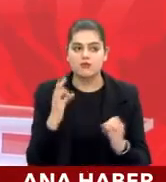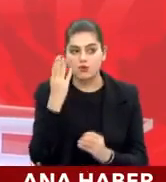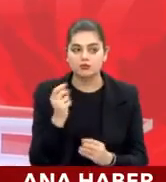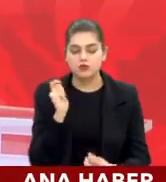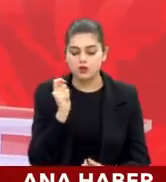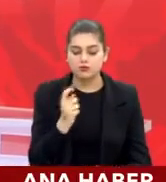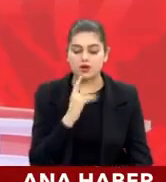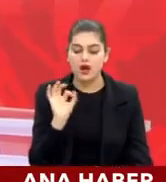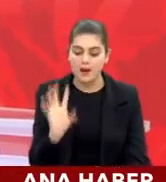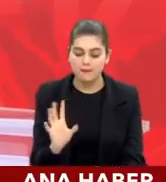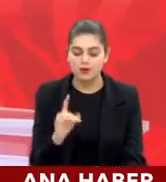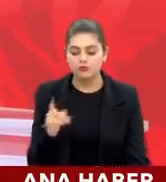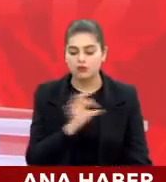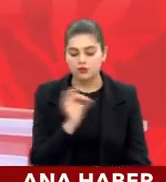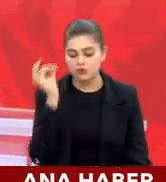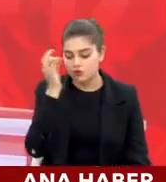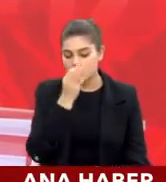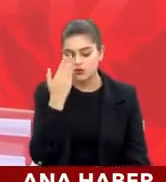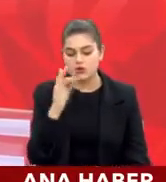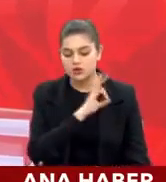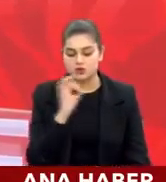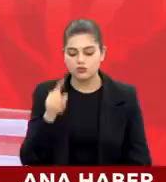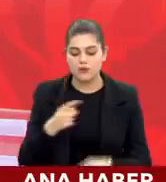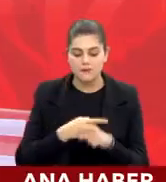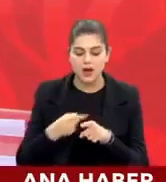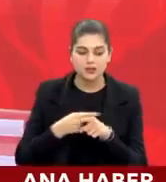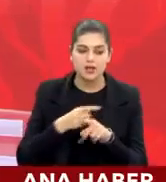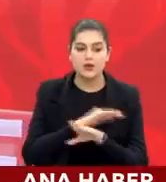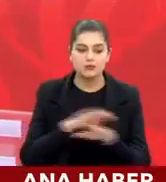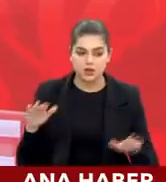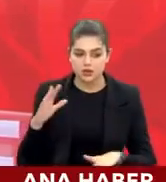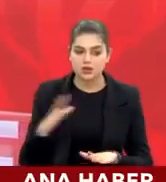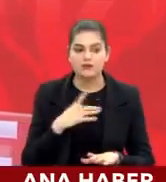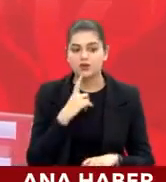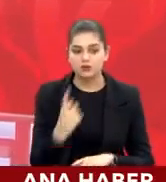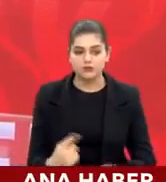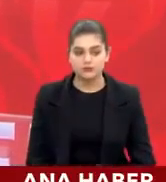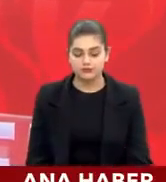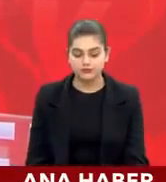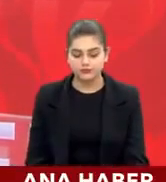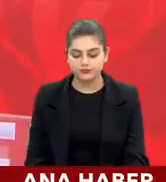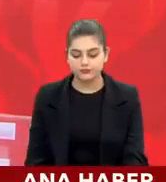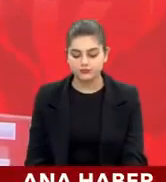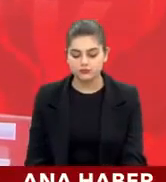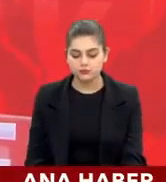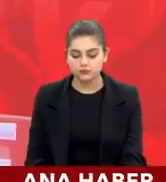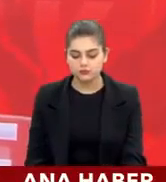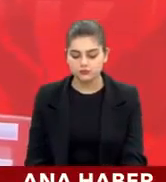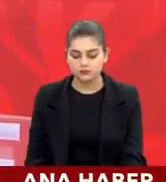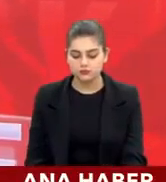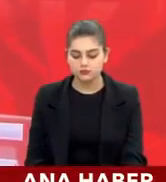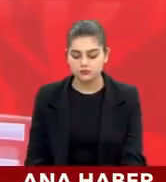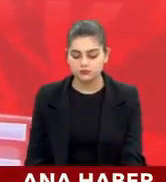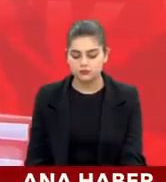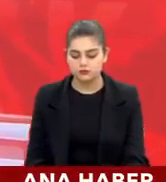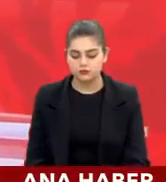kalınması gerekiyor ama bu da bu kadar kolay olmadığı için zaten pazarlık masası kuruluyor komisyonlar bir araya geliyor Çünkü işverenin de talebi var